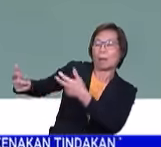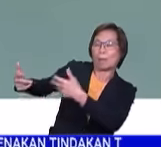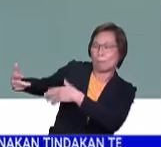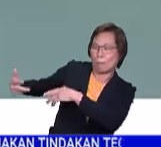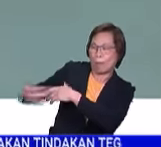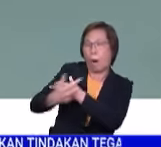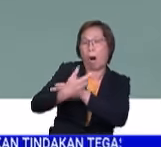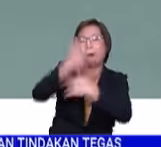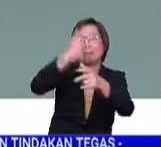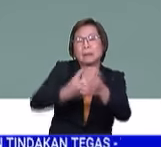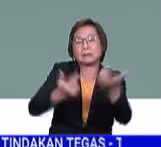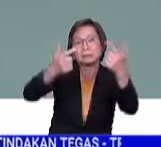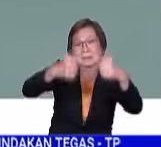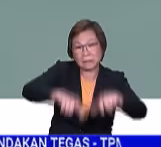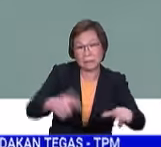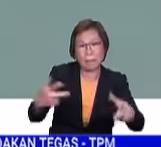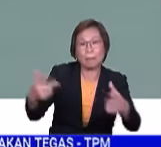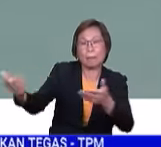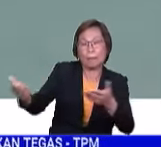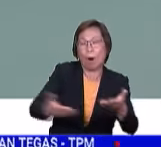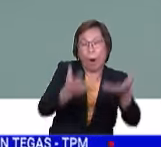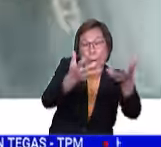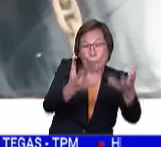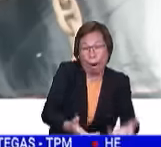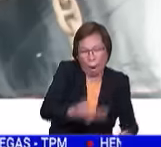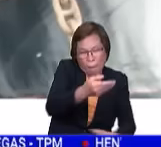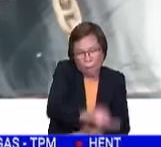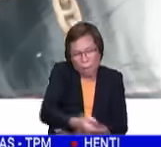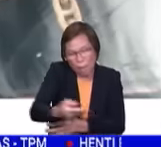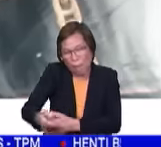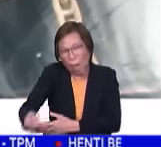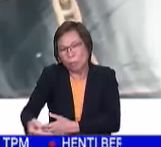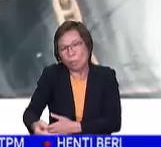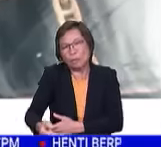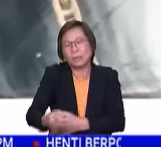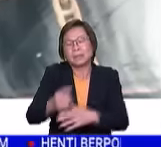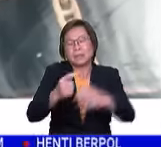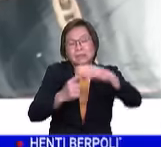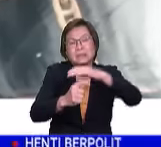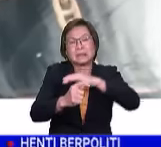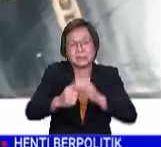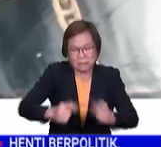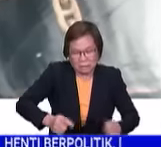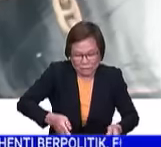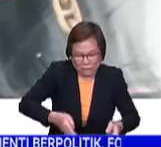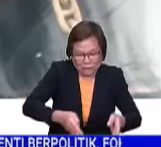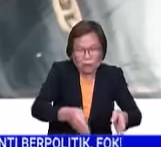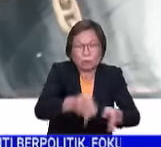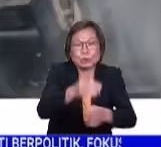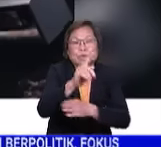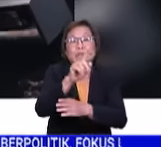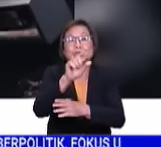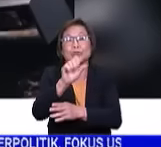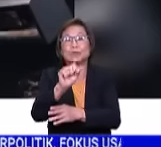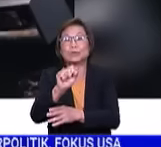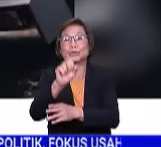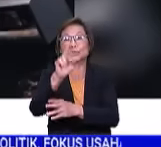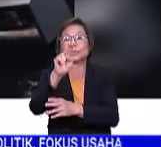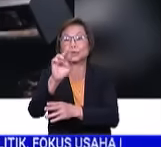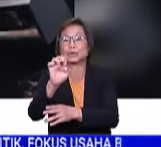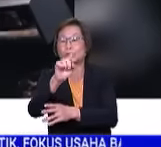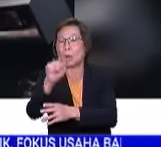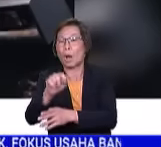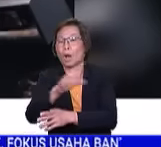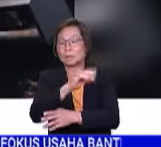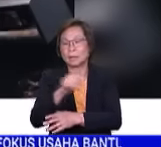kapal MV Zefu Lumos sedang membawa muatan kargo ke Terusan Suez manakala kapal MV Galapagos dalam